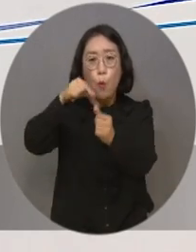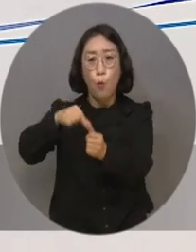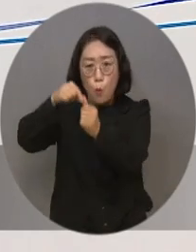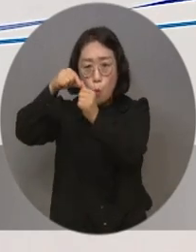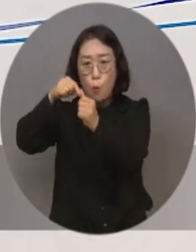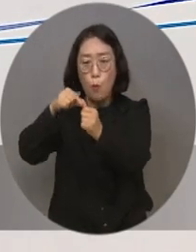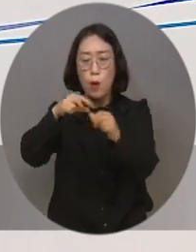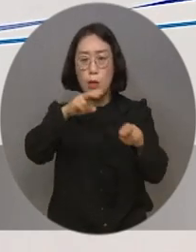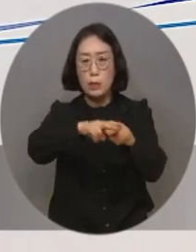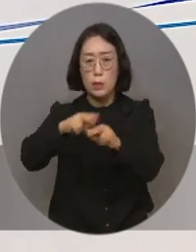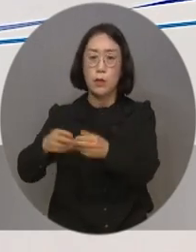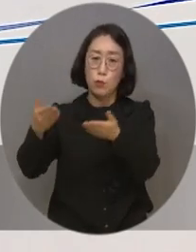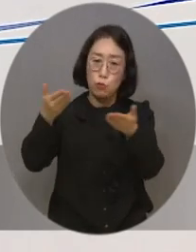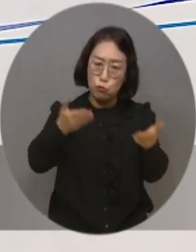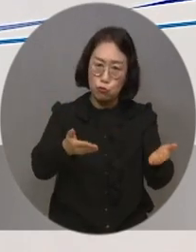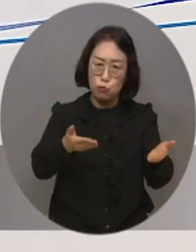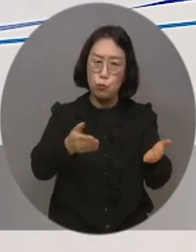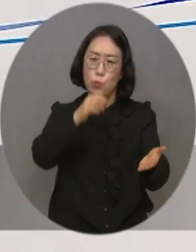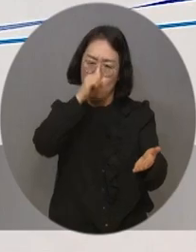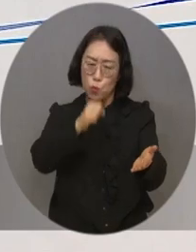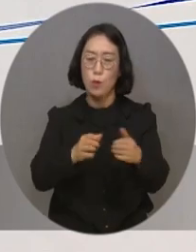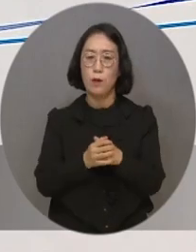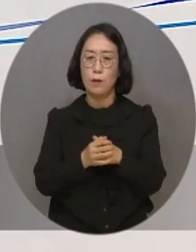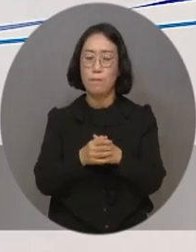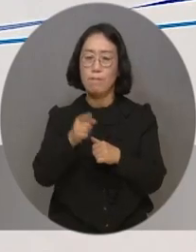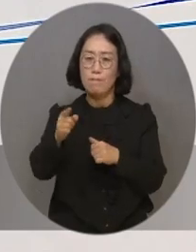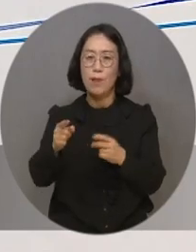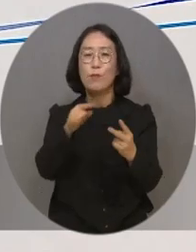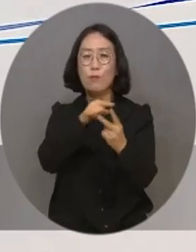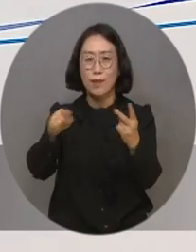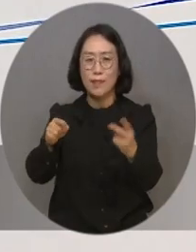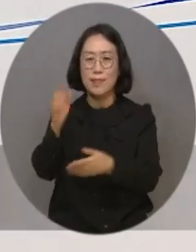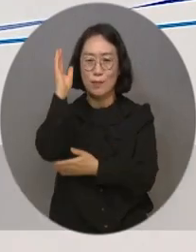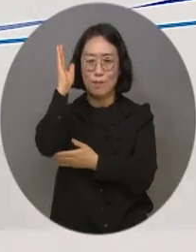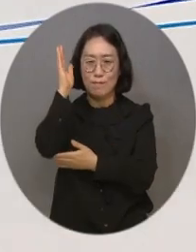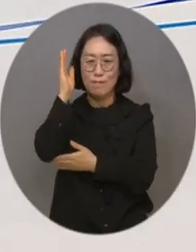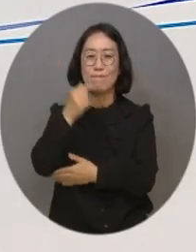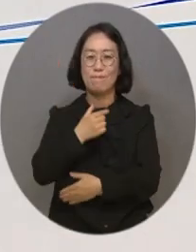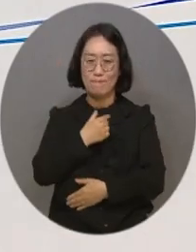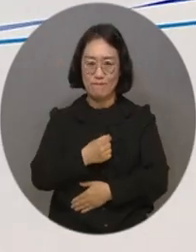공공기관은 어느 정도 지키고 있습니다. 그래서 저는 그 두 가지를 말씀드리고 싶습니다.